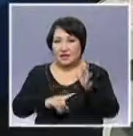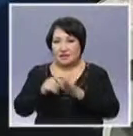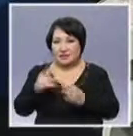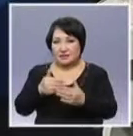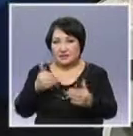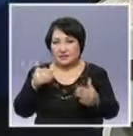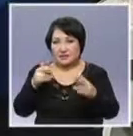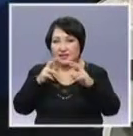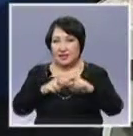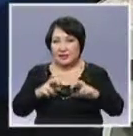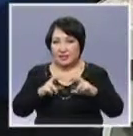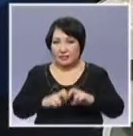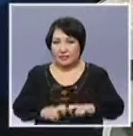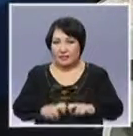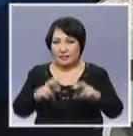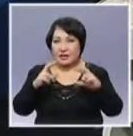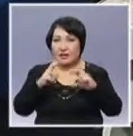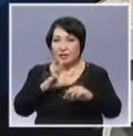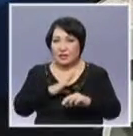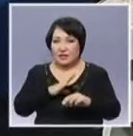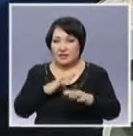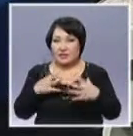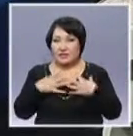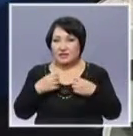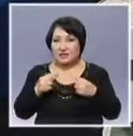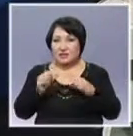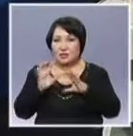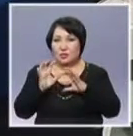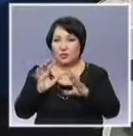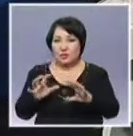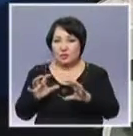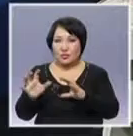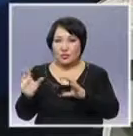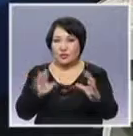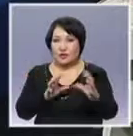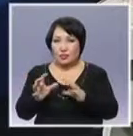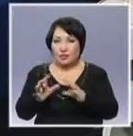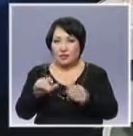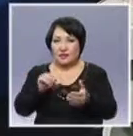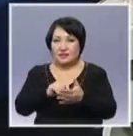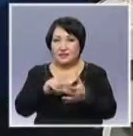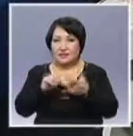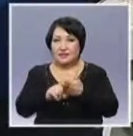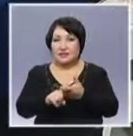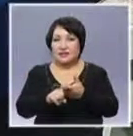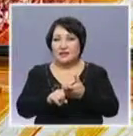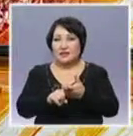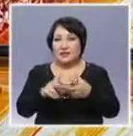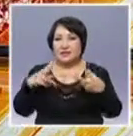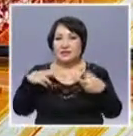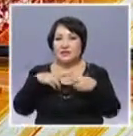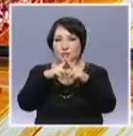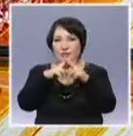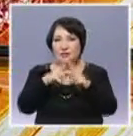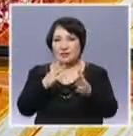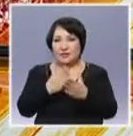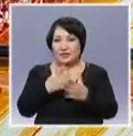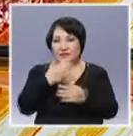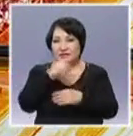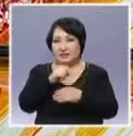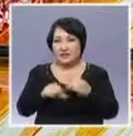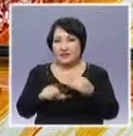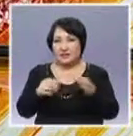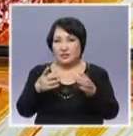Өзіміздің жаңағы денсаулық қорғауға қатысы бар институттар, шетелдің